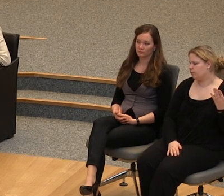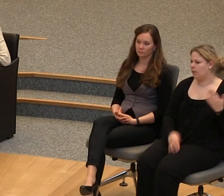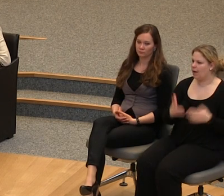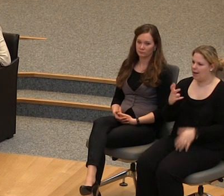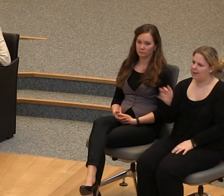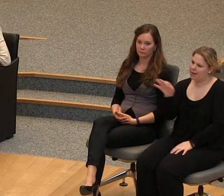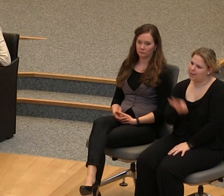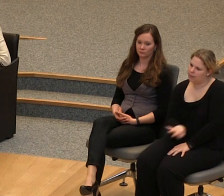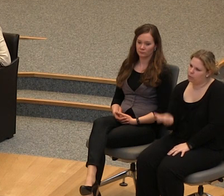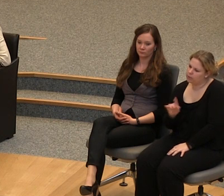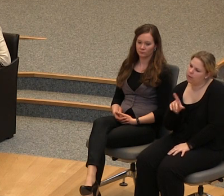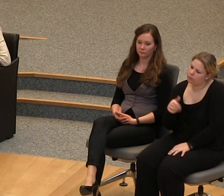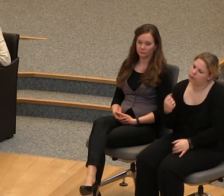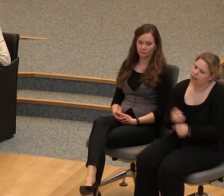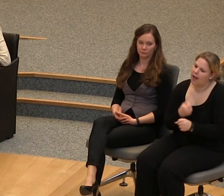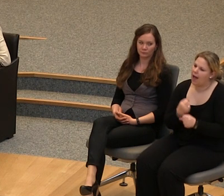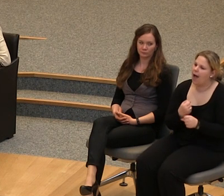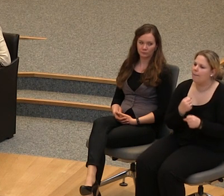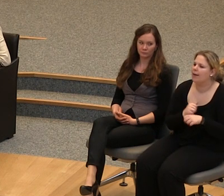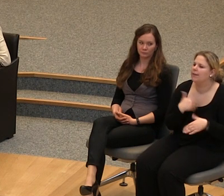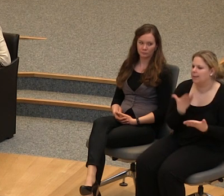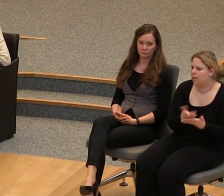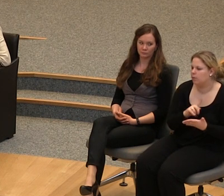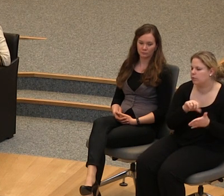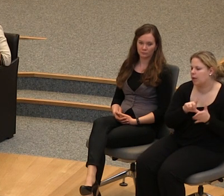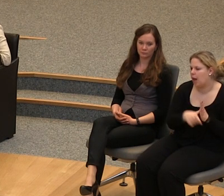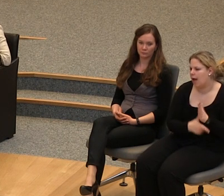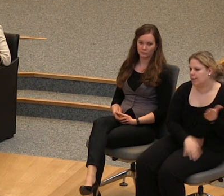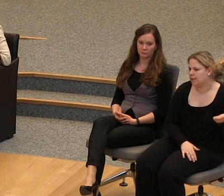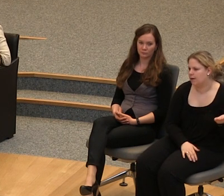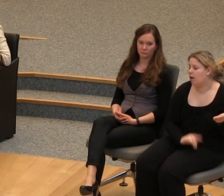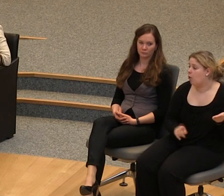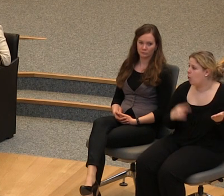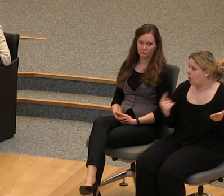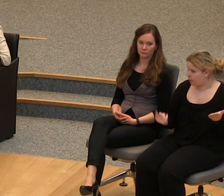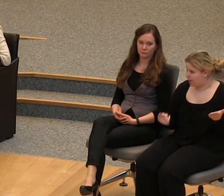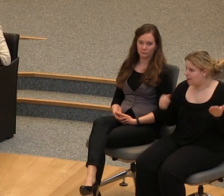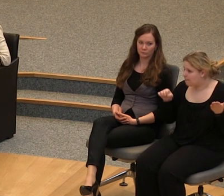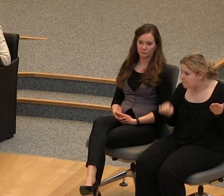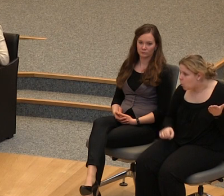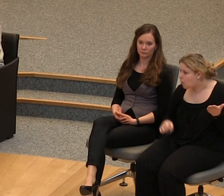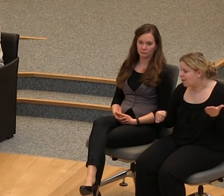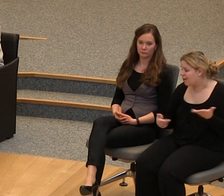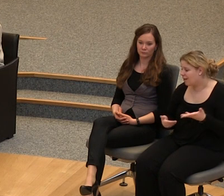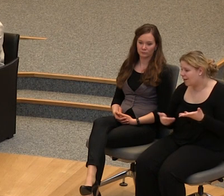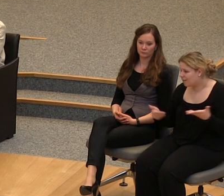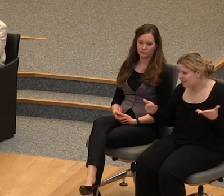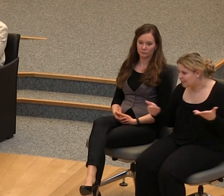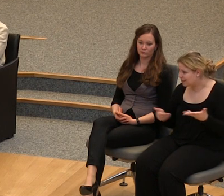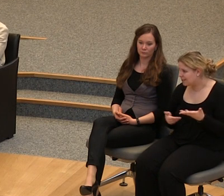muss mindestens der Arbeitgeber leisten, dann könnten wir auf diese Art und Weise